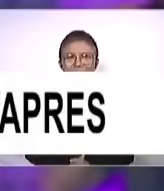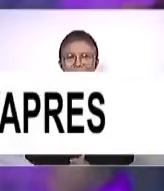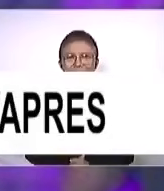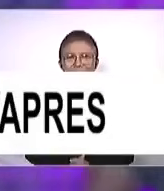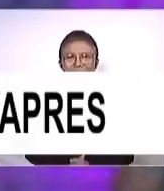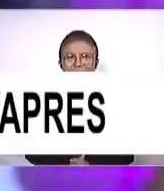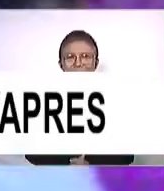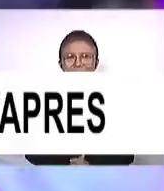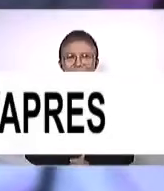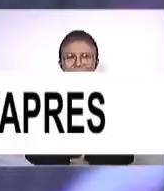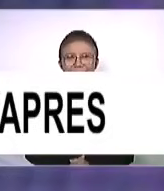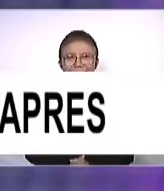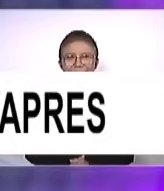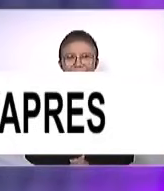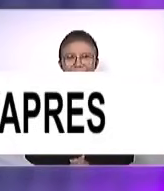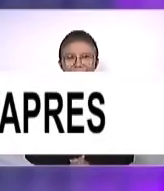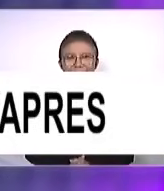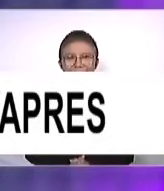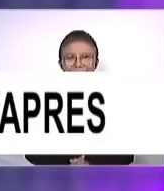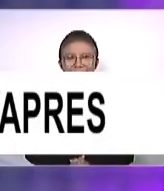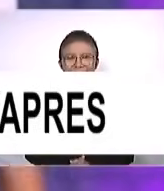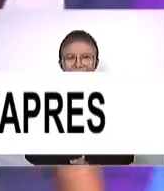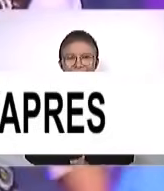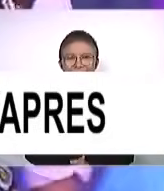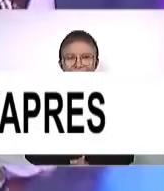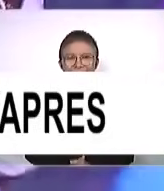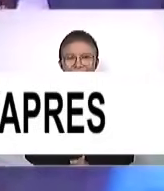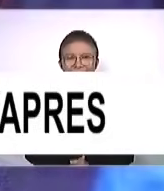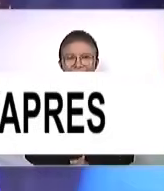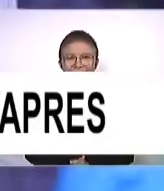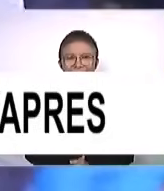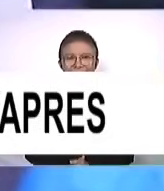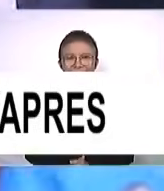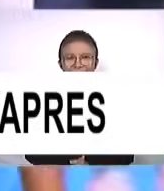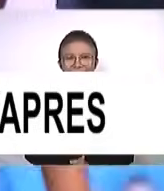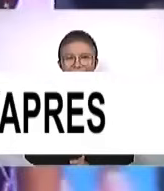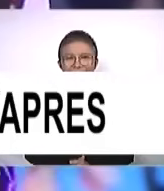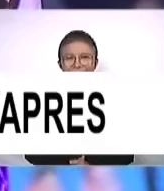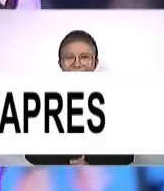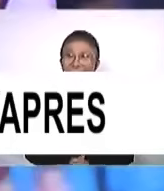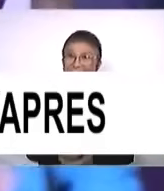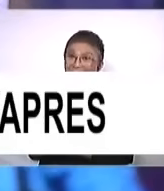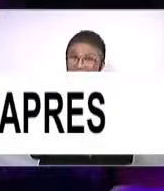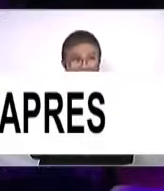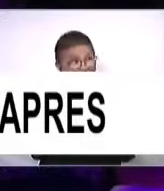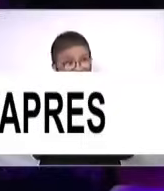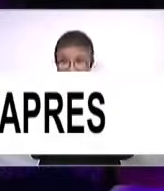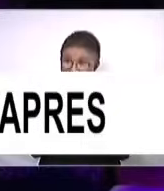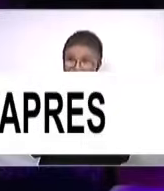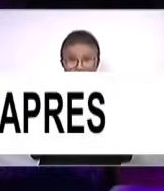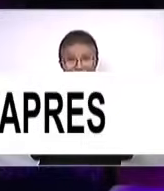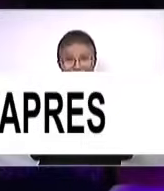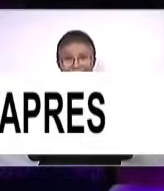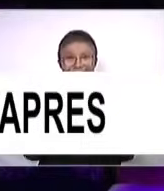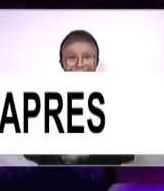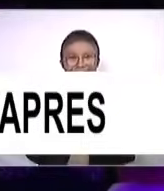atau quote atau pernyataan yang mudah yang itu ee bisa dinikmati ya oleh seluruh rakyat Indonesia ee dengan kata-kata